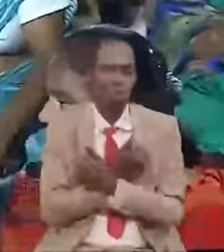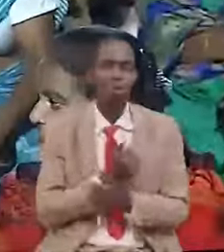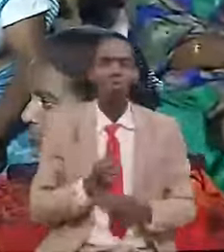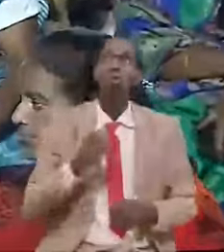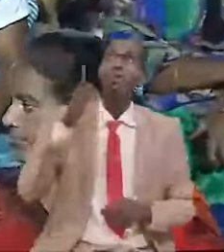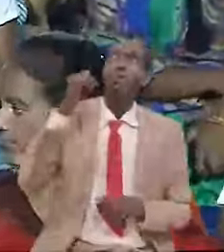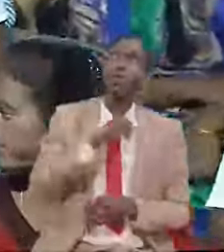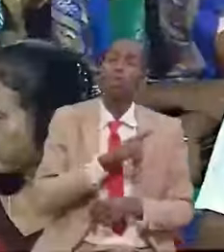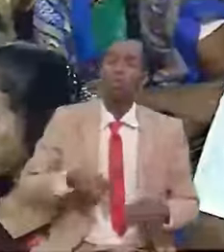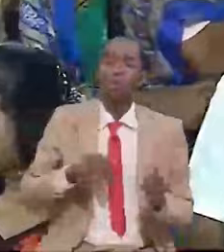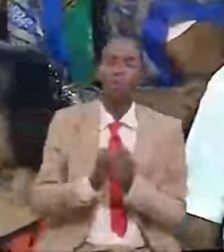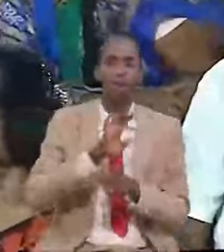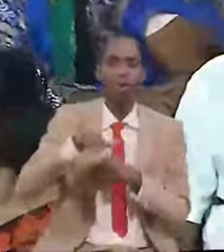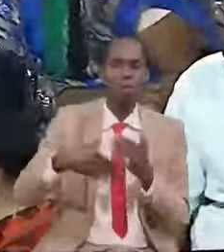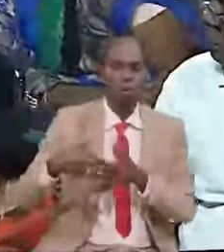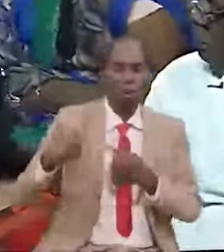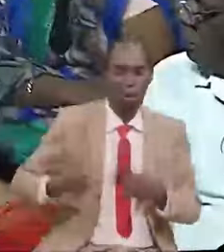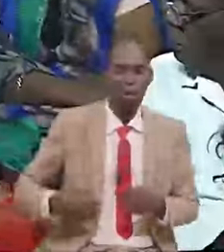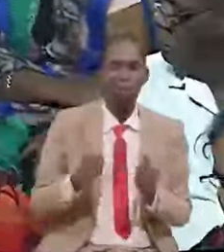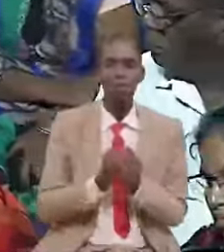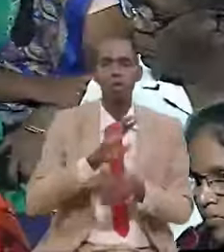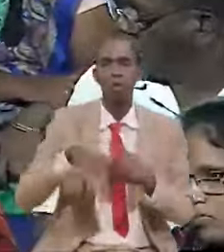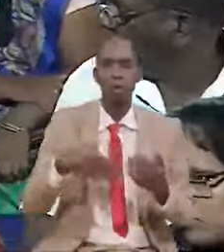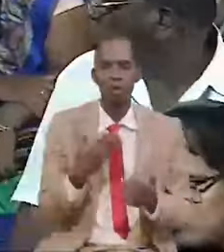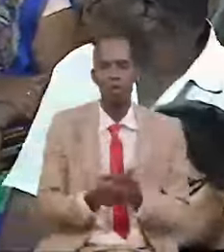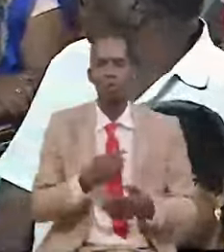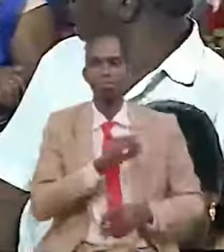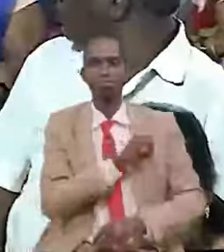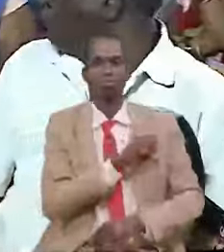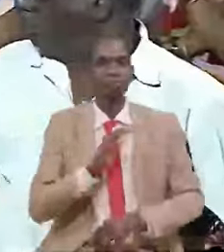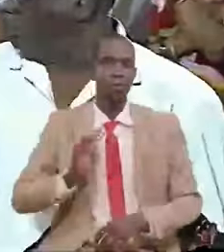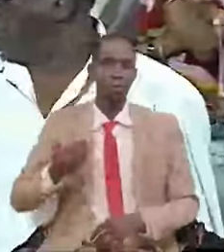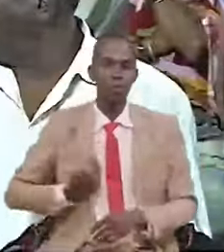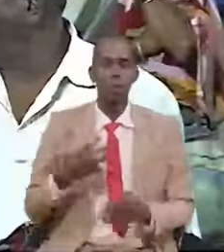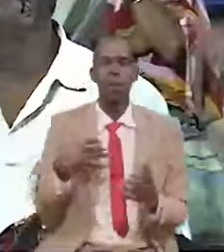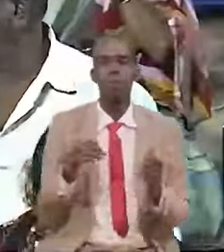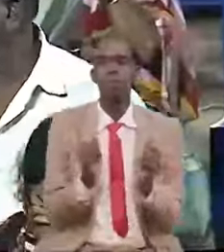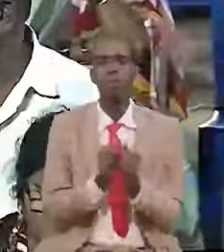Que tu aimes l'Éternel ton Dieu de tout ton cœur, de toute ton âme, de toute ta force.